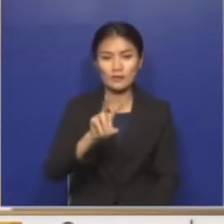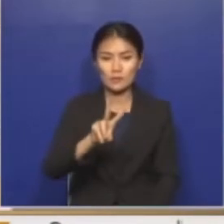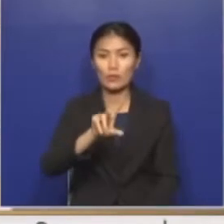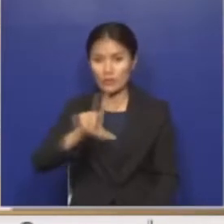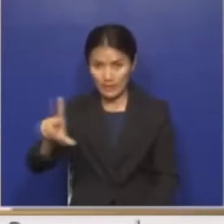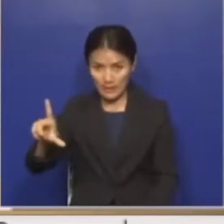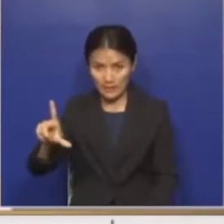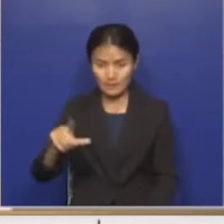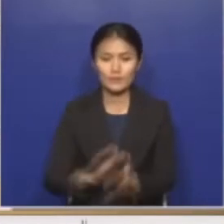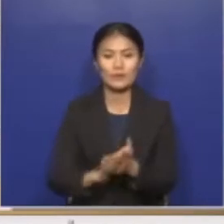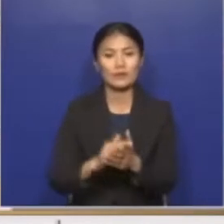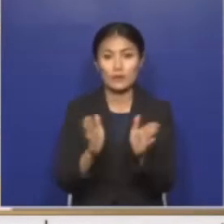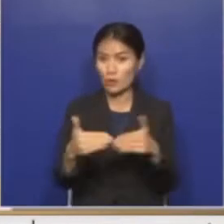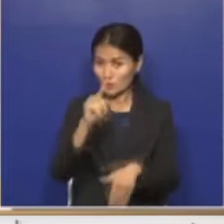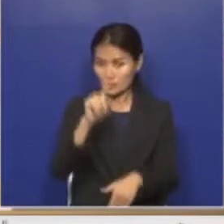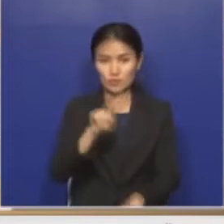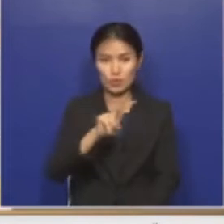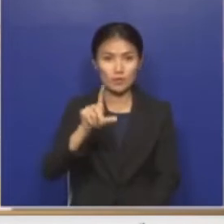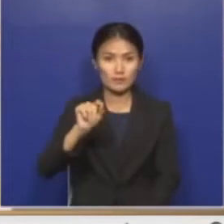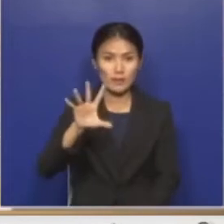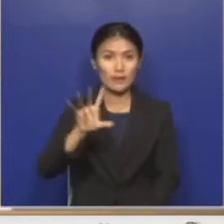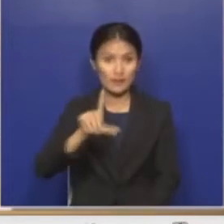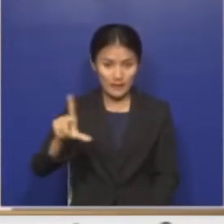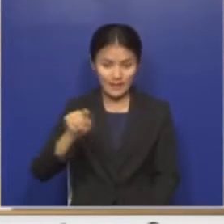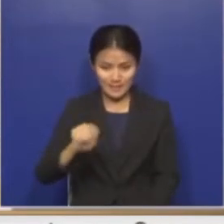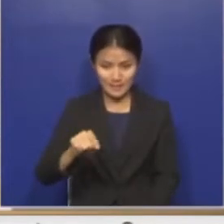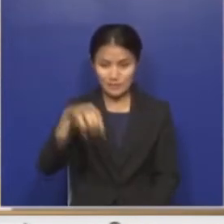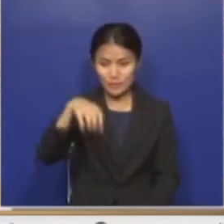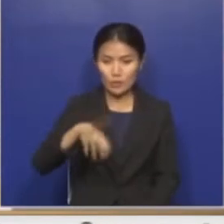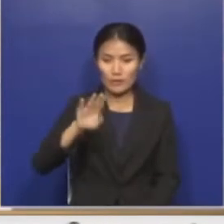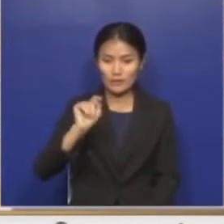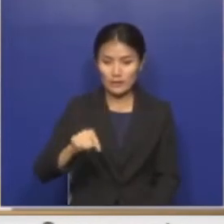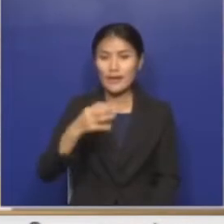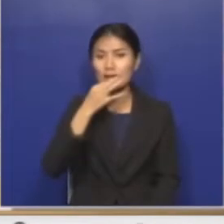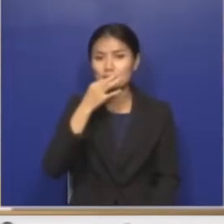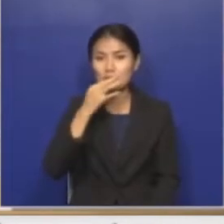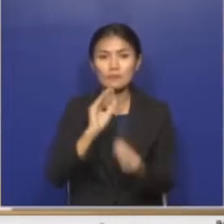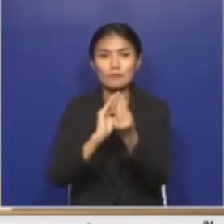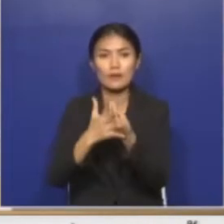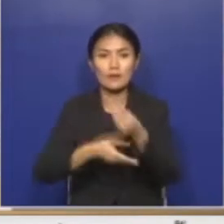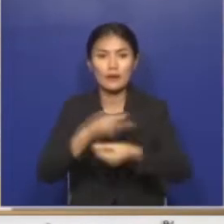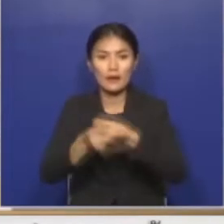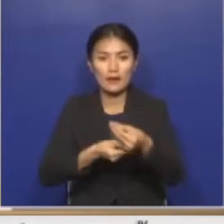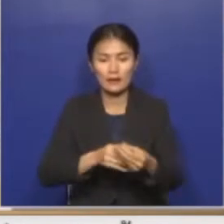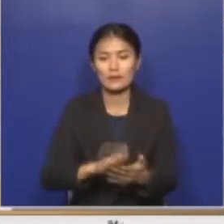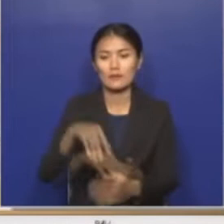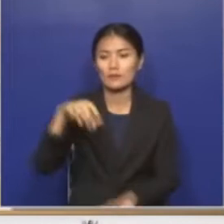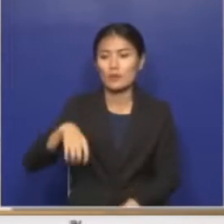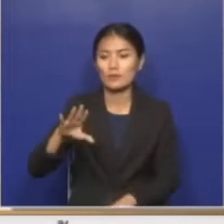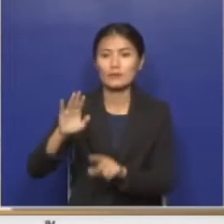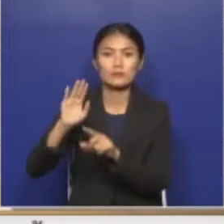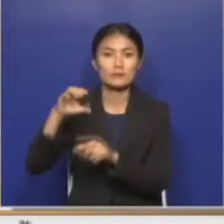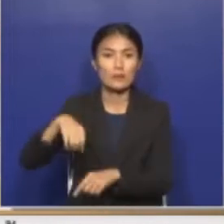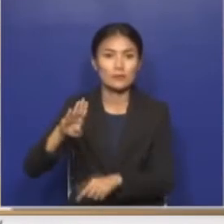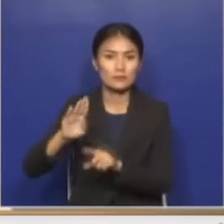225บาทบริษัทนี้นะครับมีอาชีพวัดขายผลไม้บริษัทที่ 3นะครับ